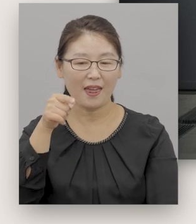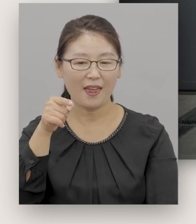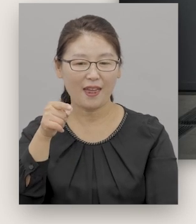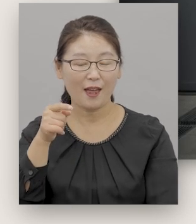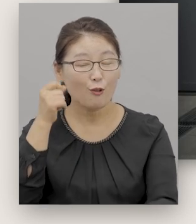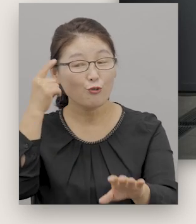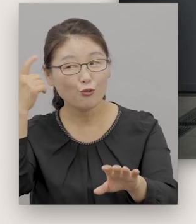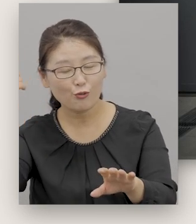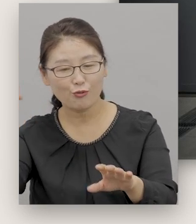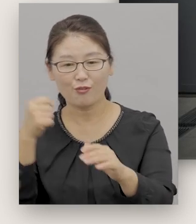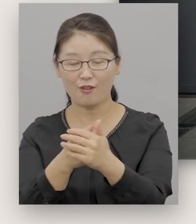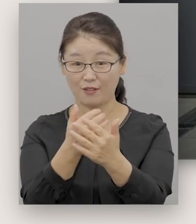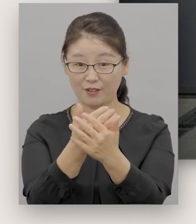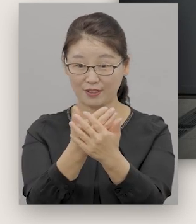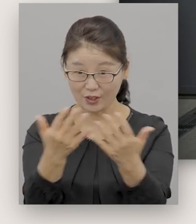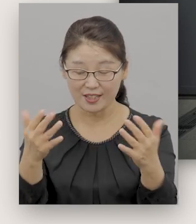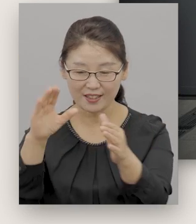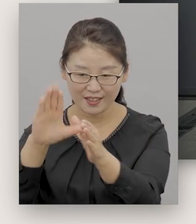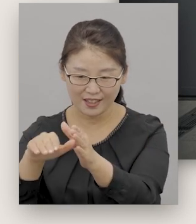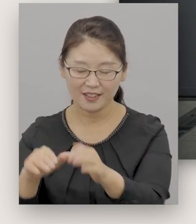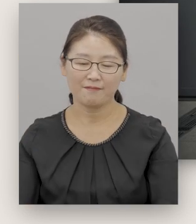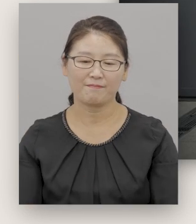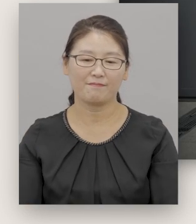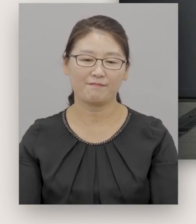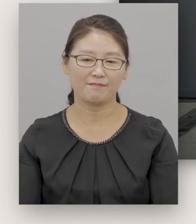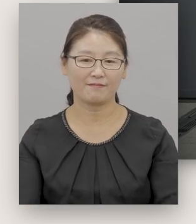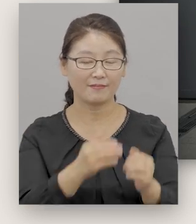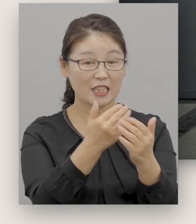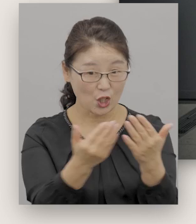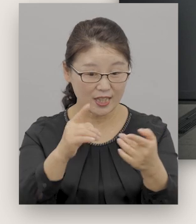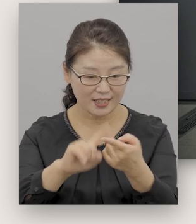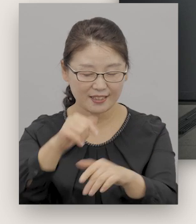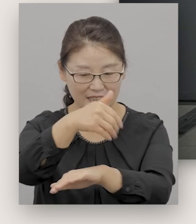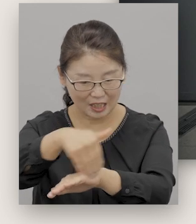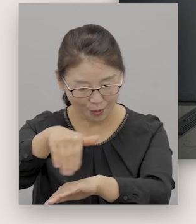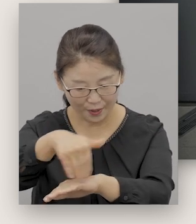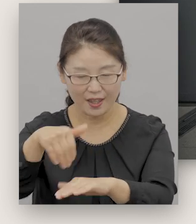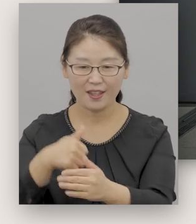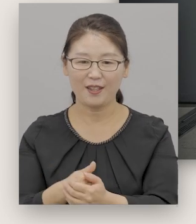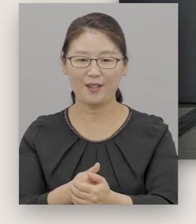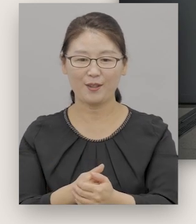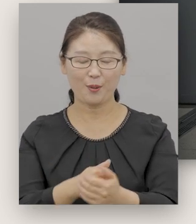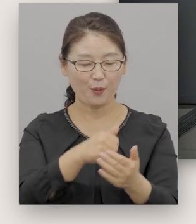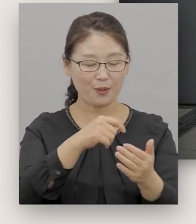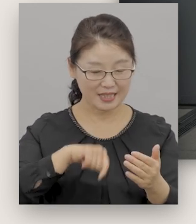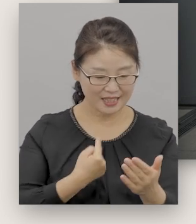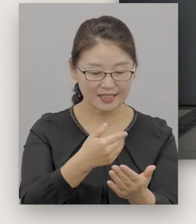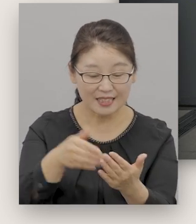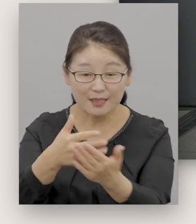듀샹은 본인의 회고전을 하는 데 있어서 전시 기획과 복제품이 제작되는 과정, 이런